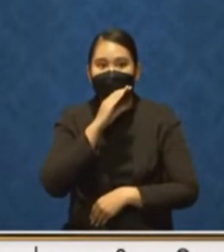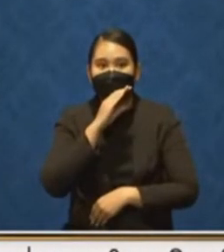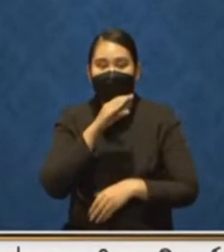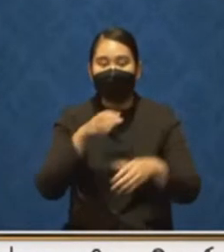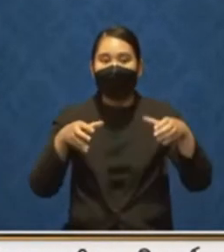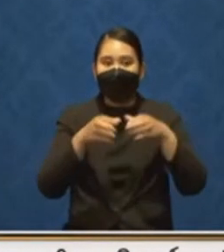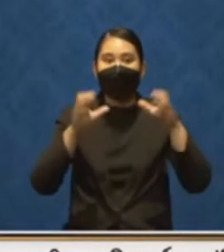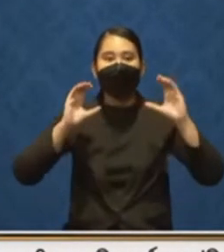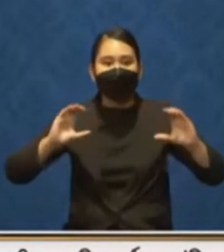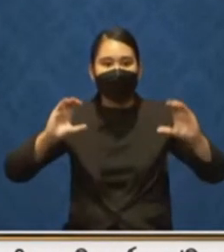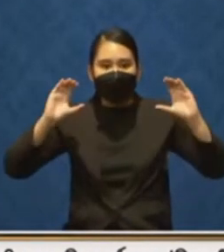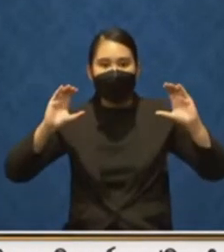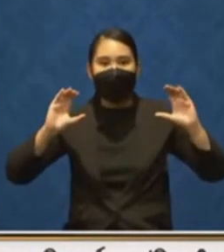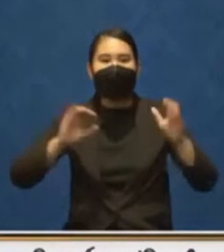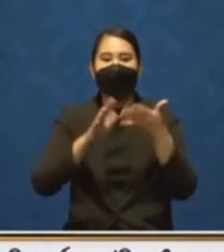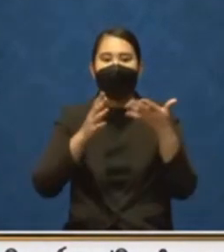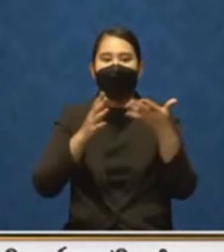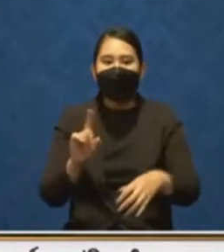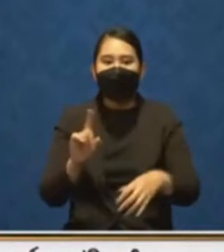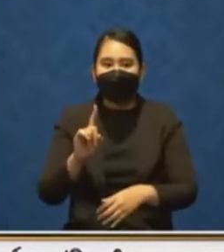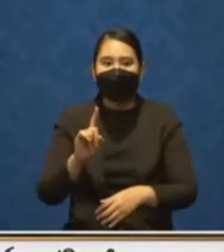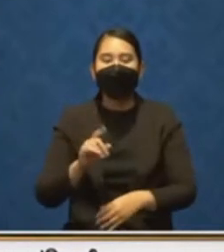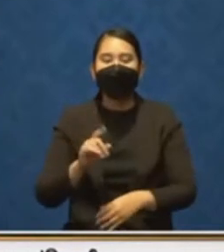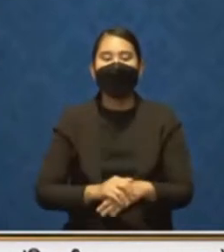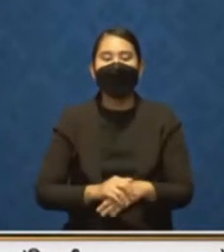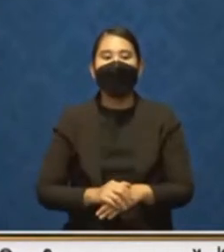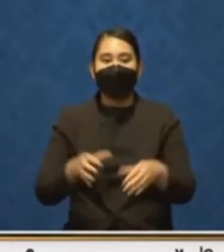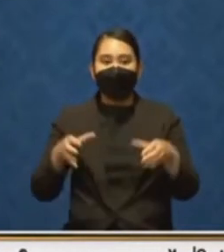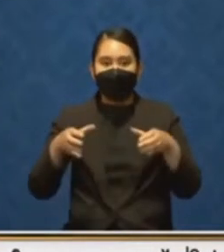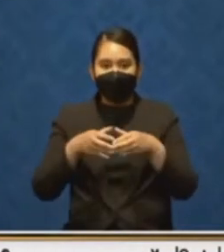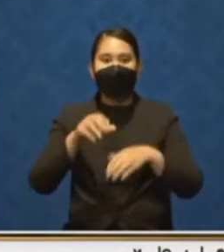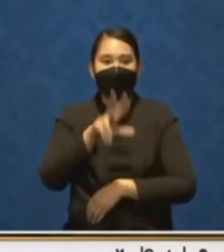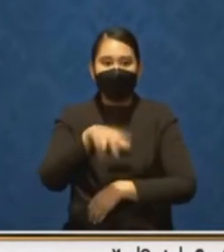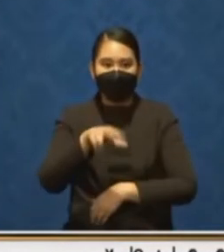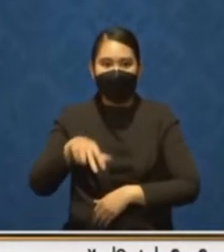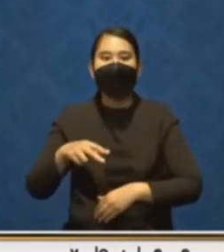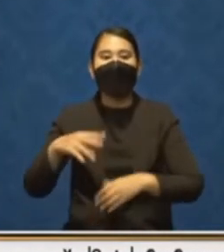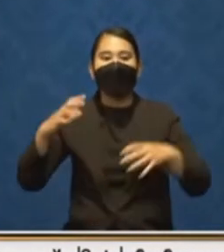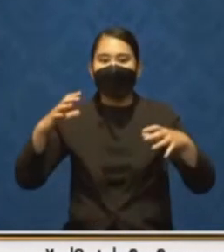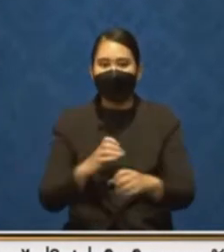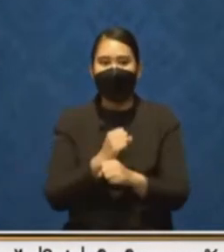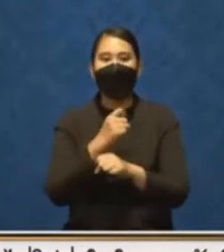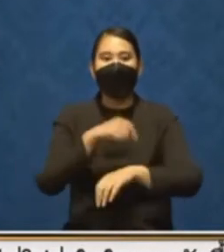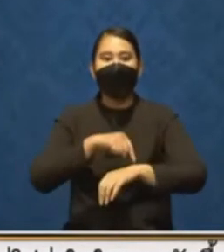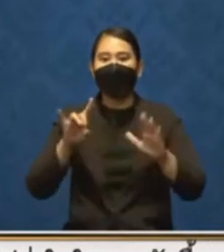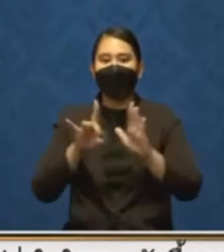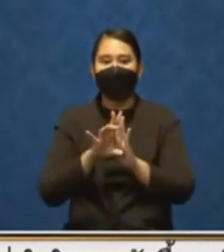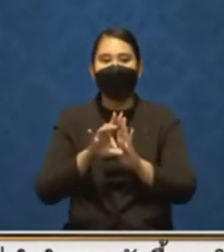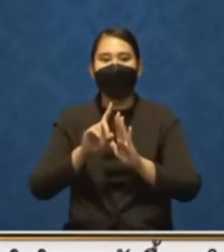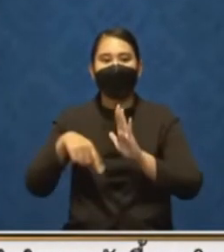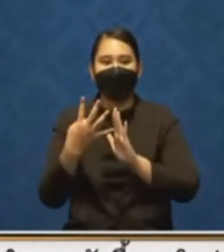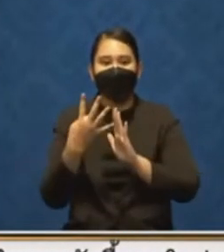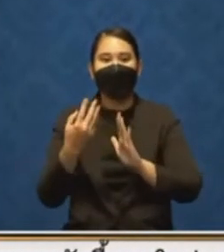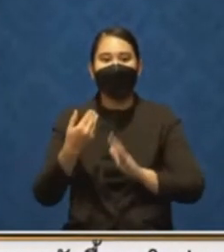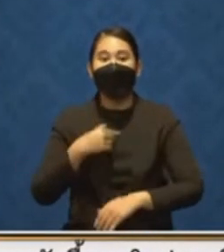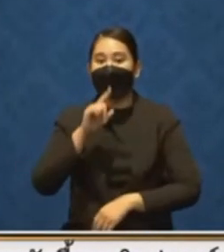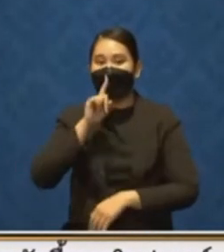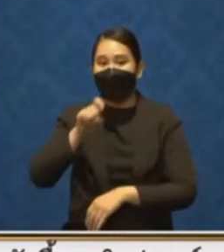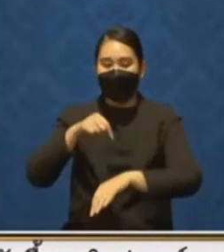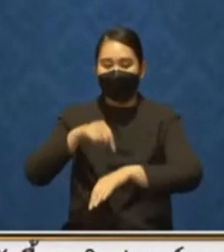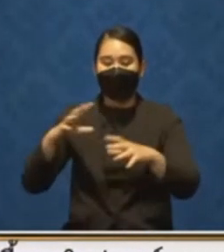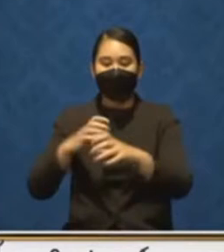ท่านสุพินก็มีความพร้อมที่จะขึ้นสรุปได้ทันทีครับได้เวลา 4ชั่วโมงที่เหลือครับขอบคุณครับเส้นใช้เวลาสรุปประมาณเท่าไหร่ครับ